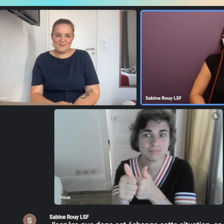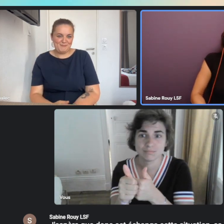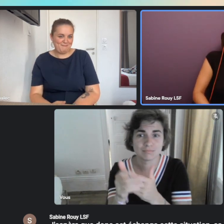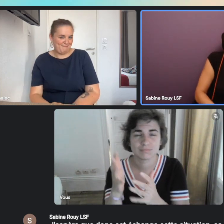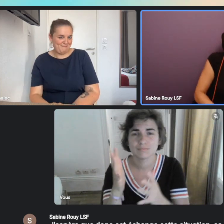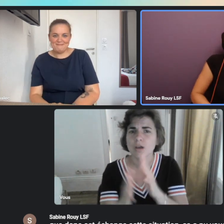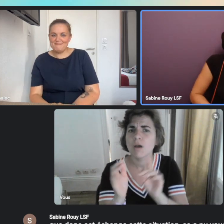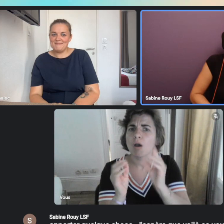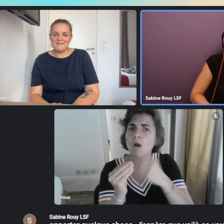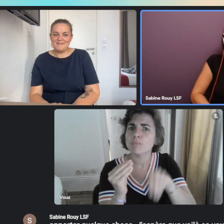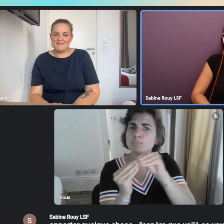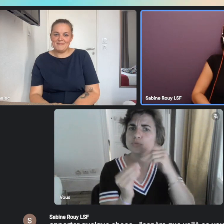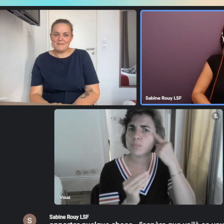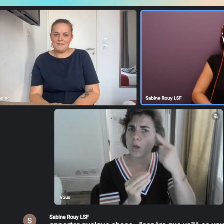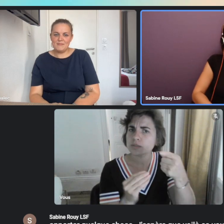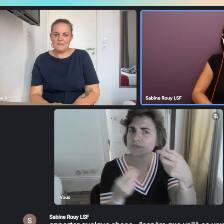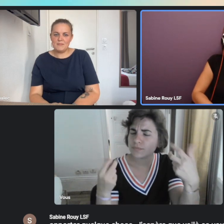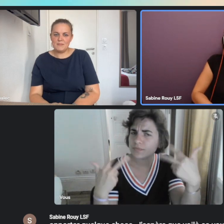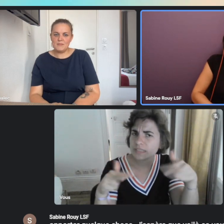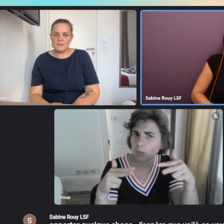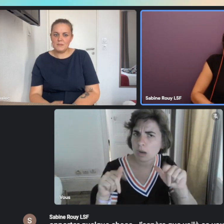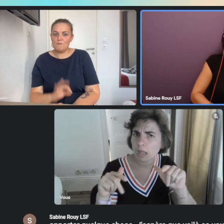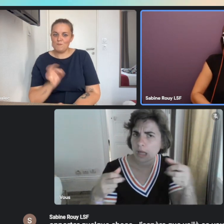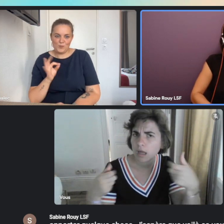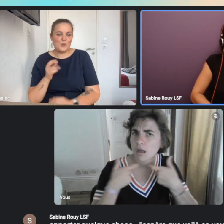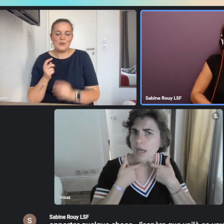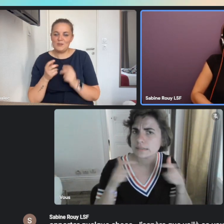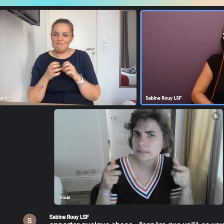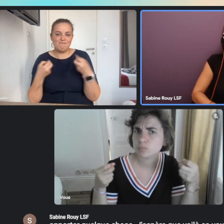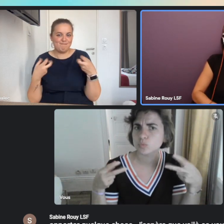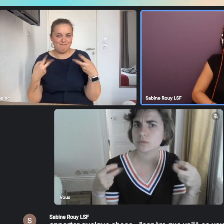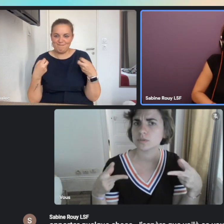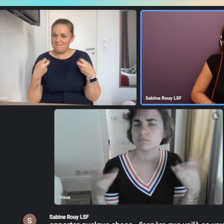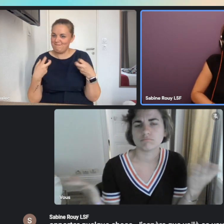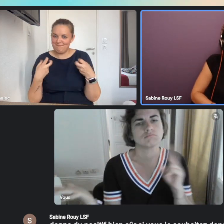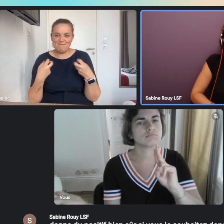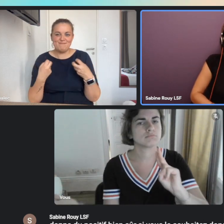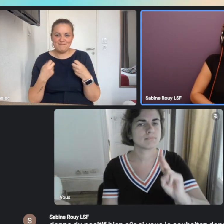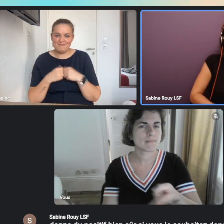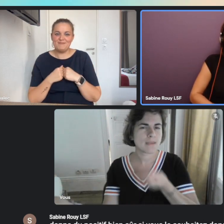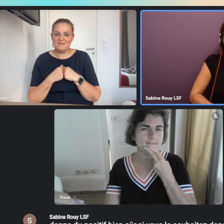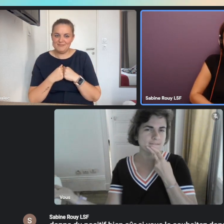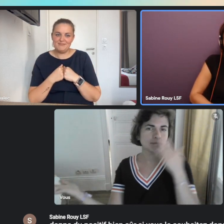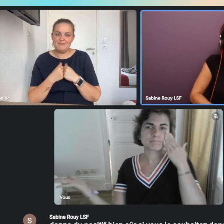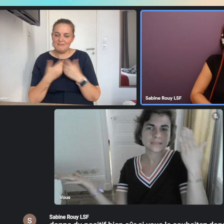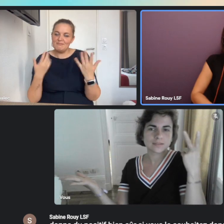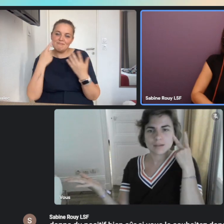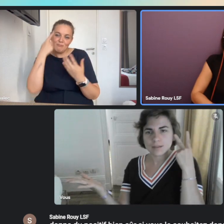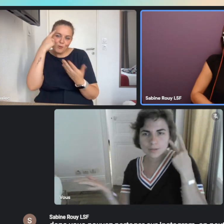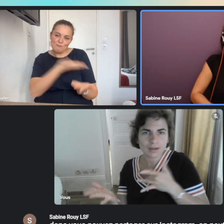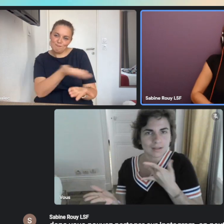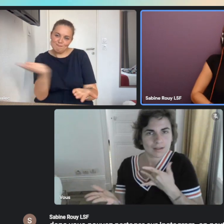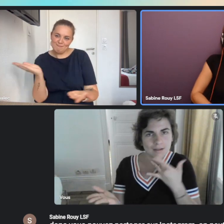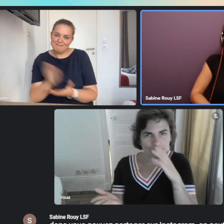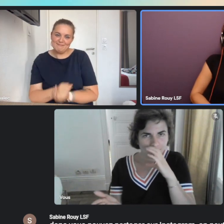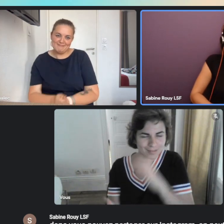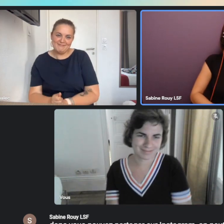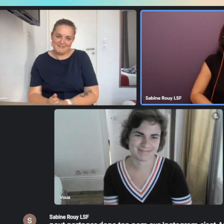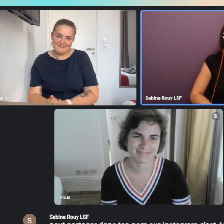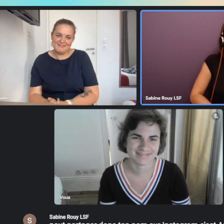Et bien voilà, donc comme ça, vous pouvez suivre Laura. Et donc, je crois que donc il y a les sous-titres aussi sur tes vidéos. Oui, tout à fait, c'est